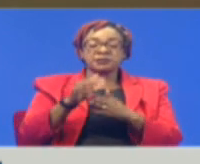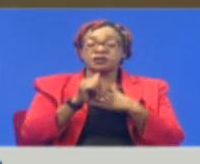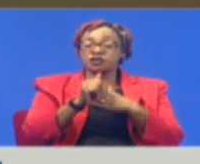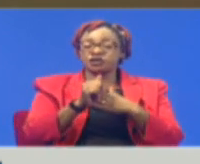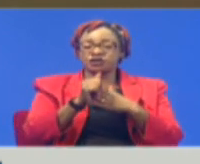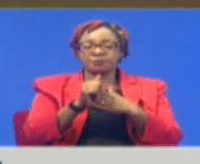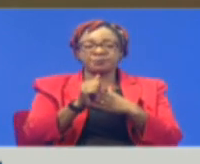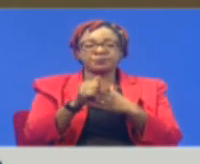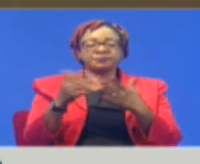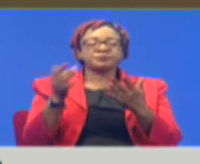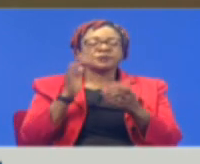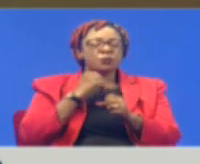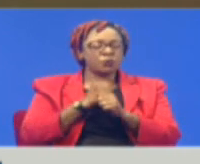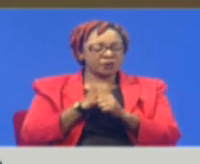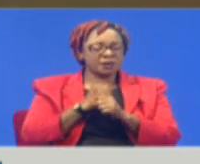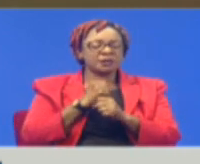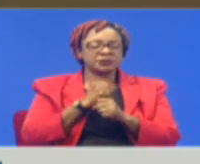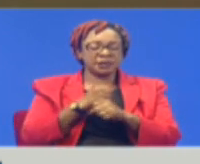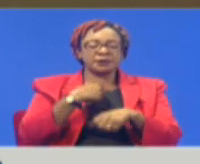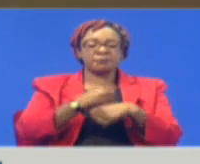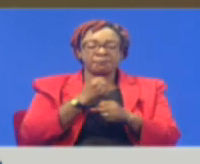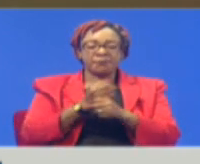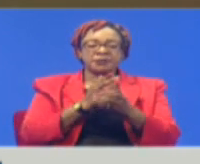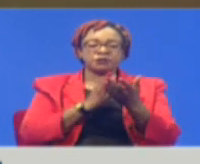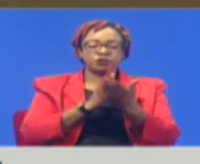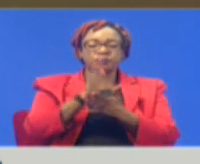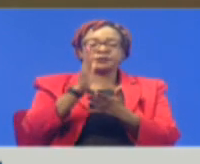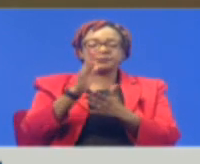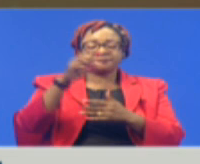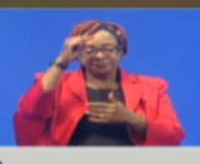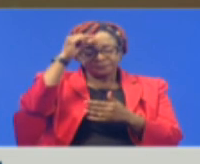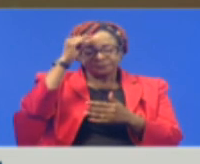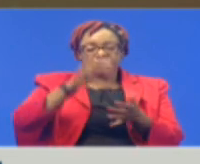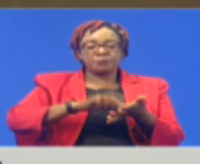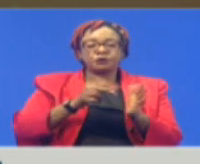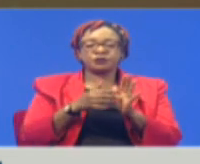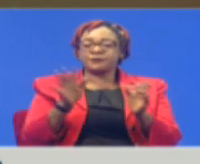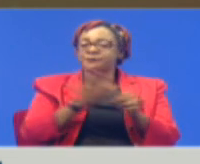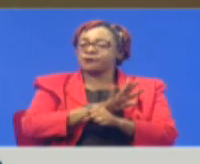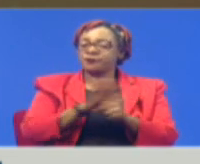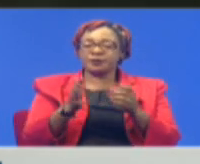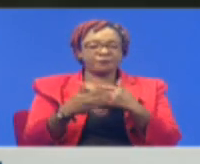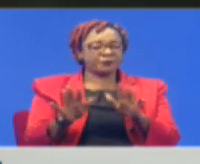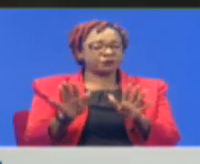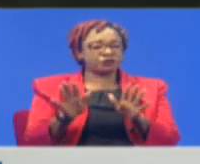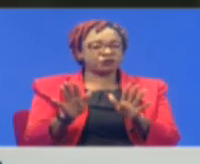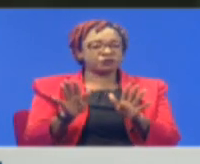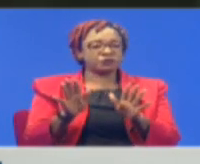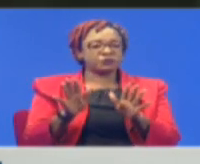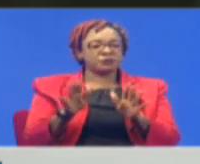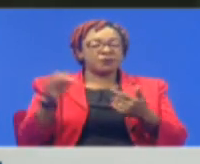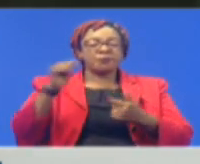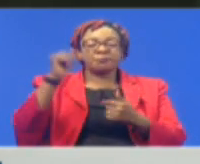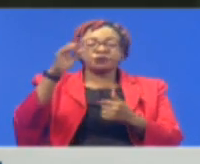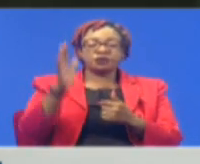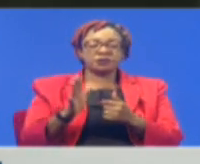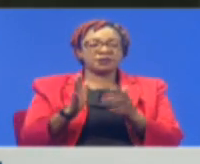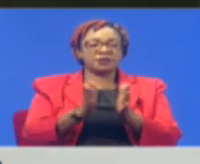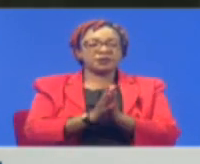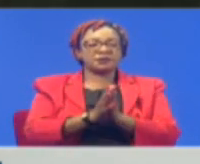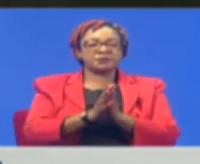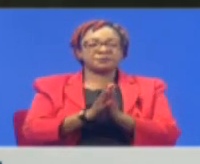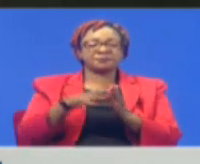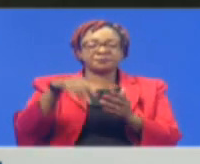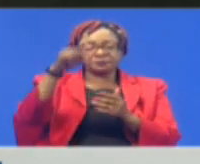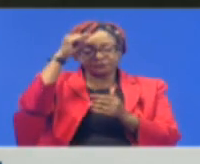aliwajibikia kazi yake na kuhakikisha miradi muhimu ya serikali imetekelezwa ipasavyo. Wanasiasa na washirika wa